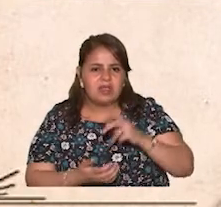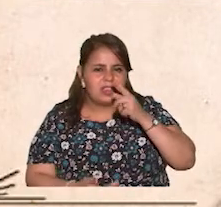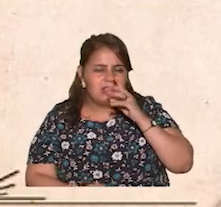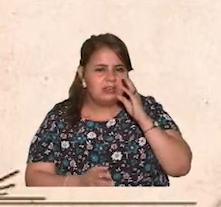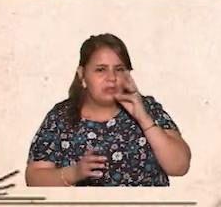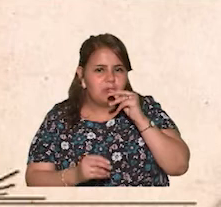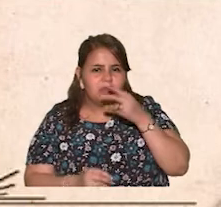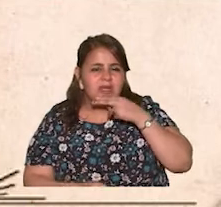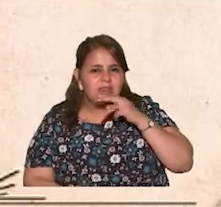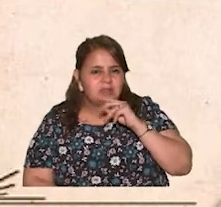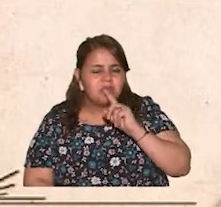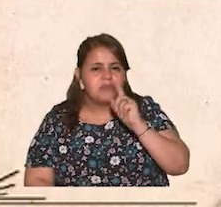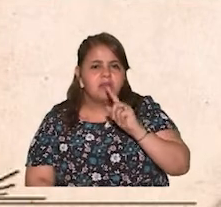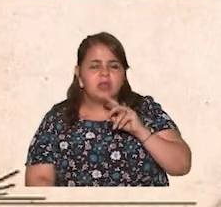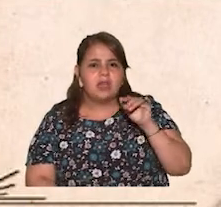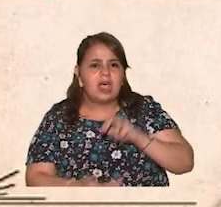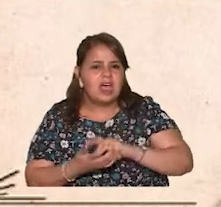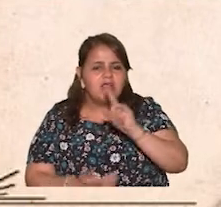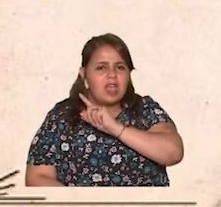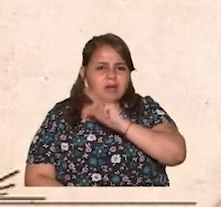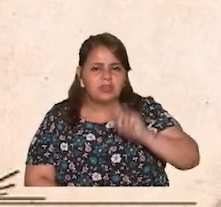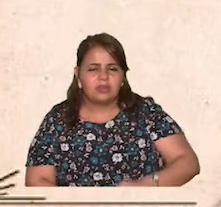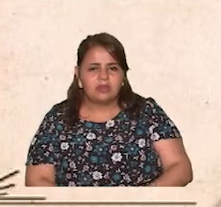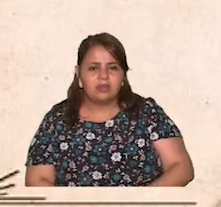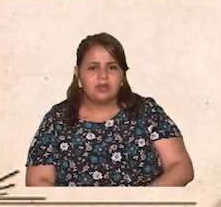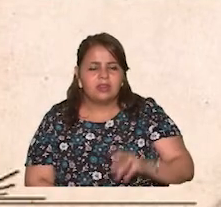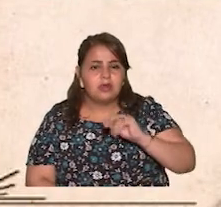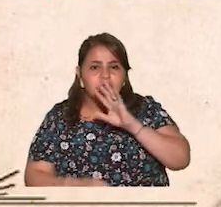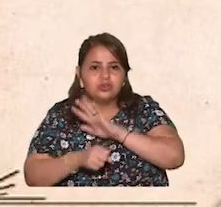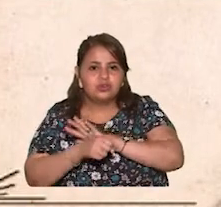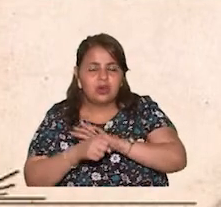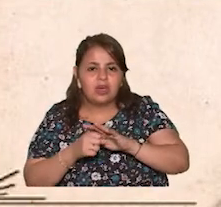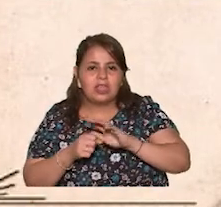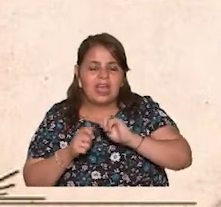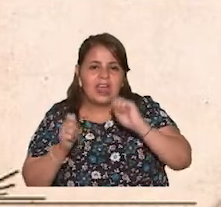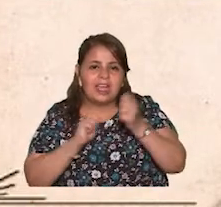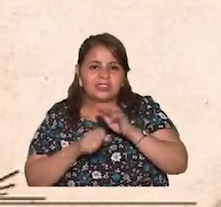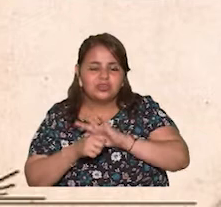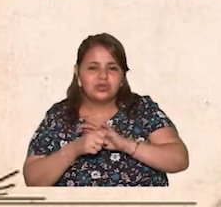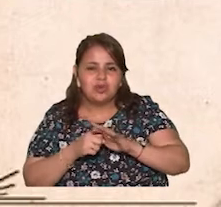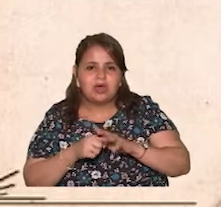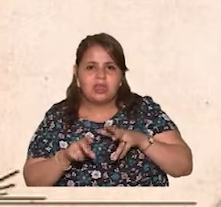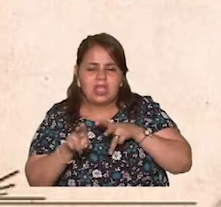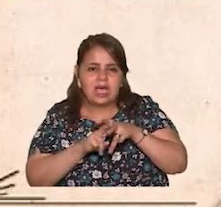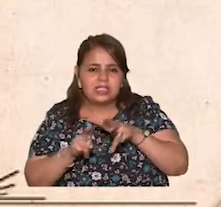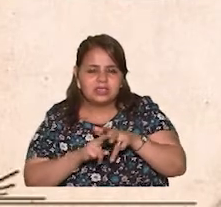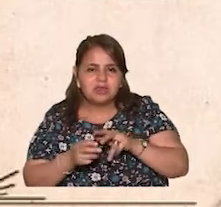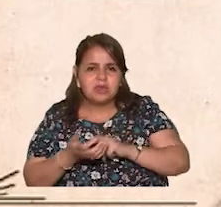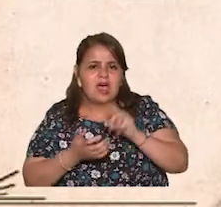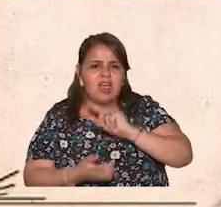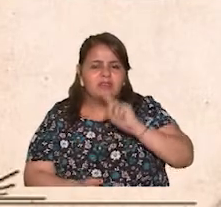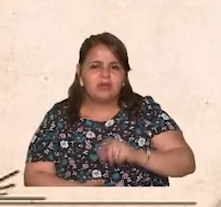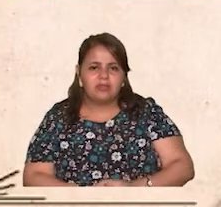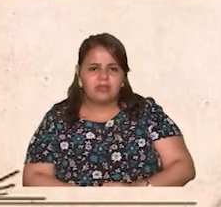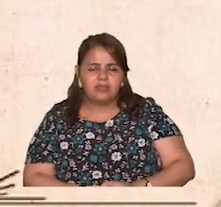بيبقى مش من الرجوله ان الواحد يخاف. بنلاقي على العكس بقى الشهداء عذبوهم ما خافوش، واخرهم